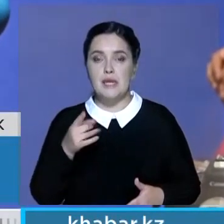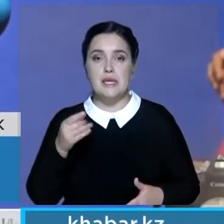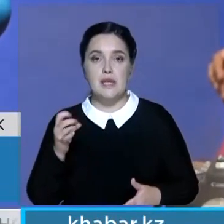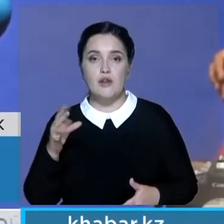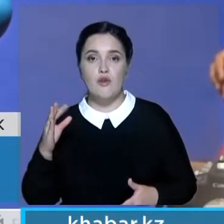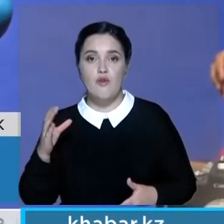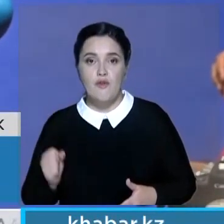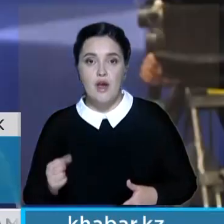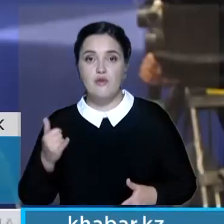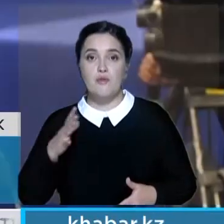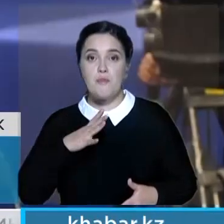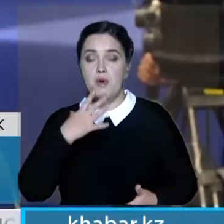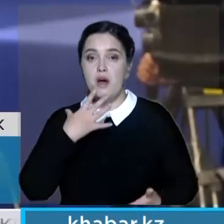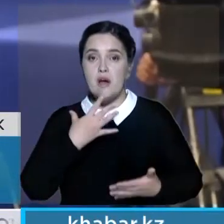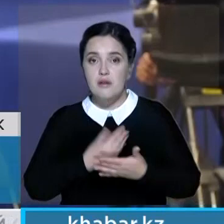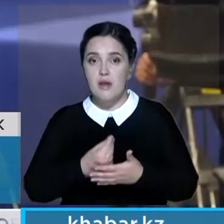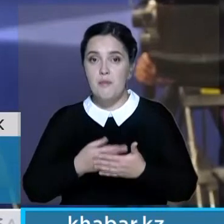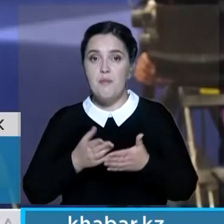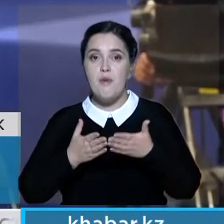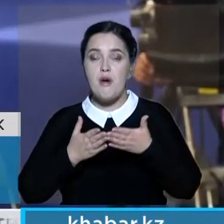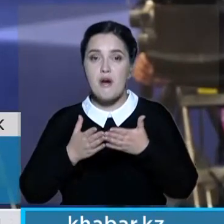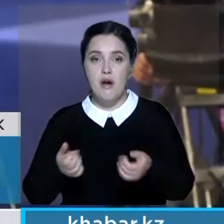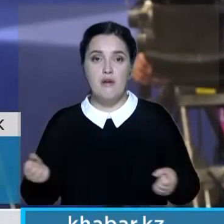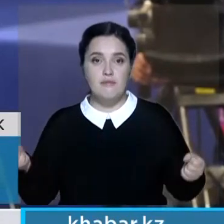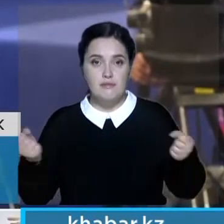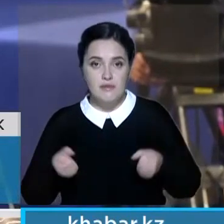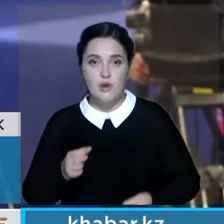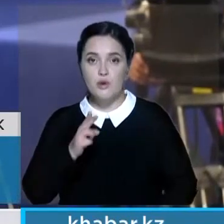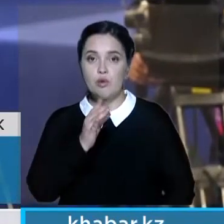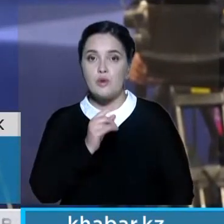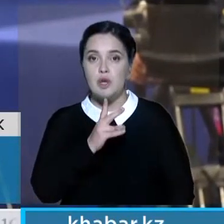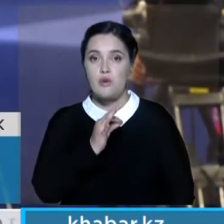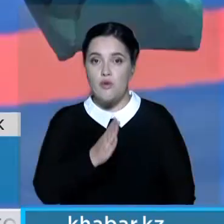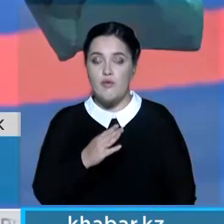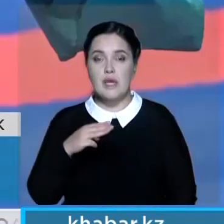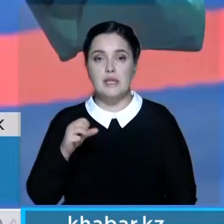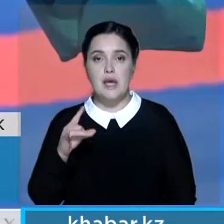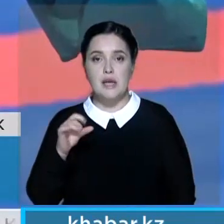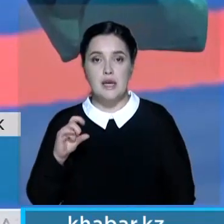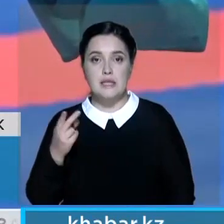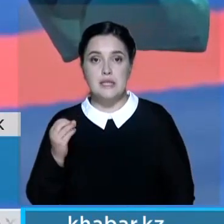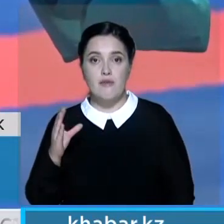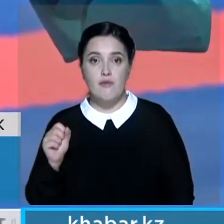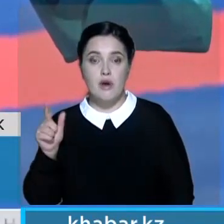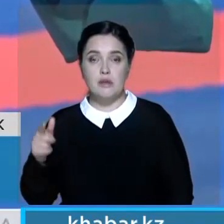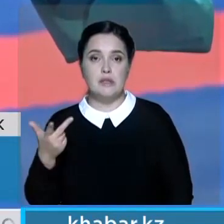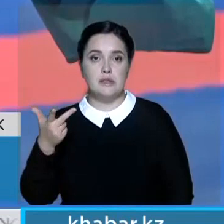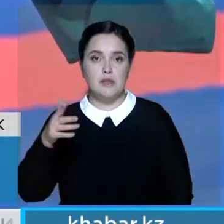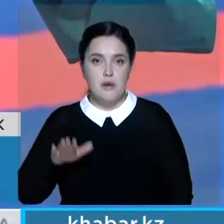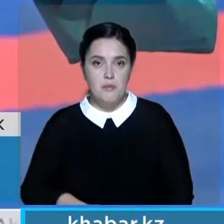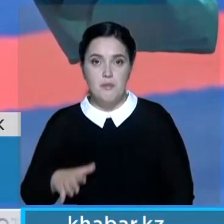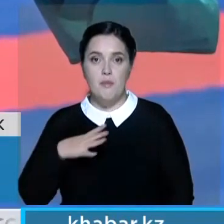азиады сегодня поднялись и отечественные гребцы Александр Куликов и Екатерина Таранцева. Они стали третьими в грибном